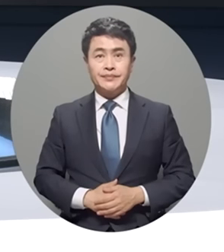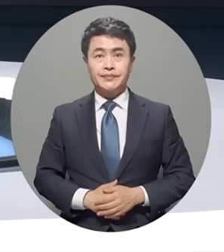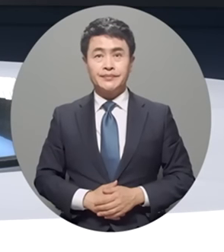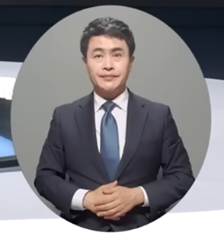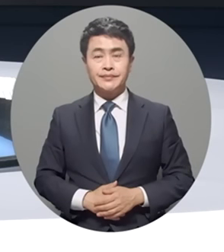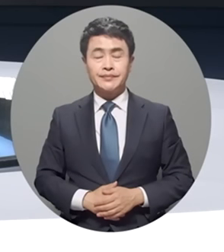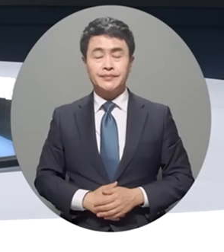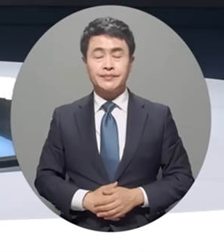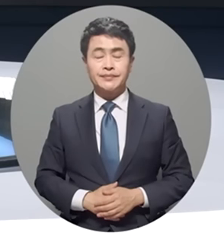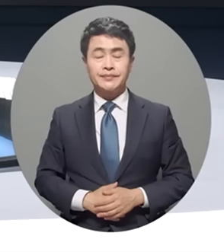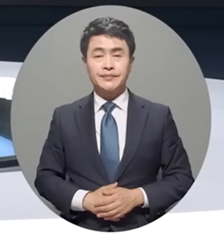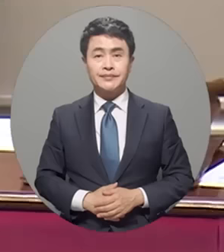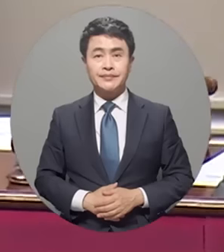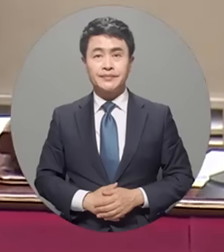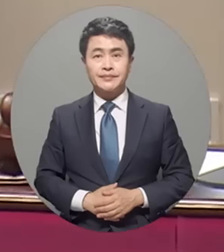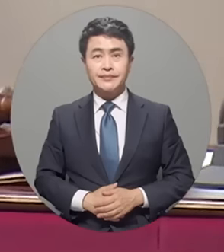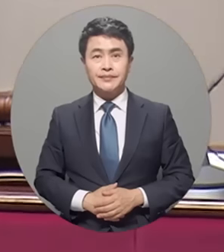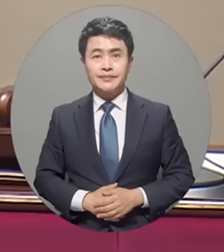보도입니다.